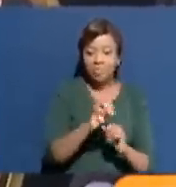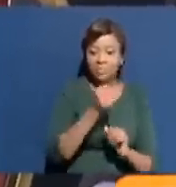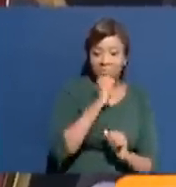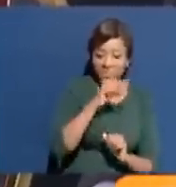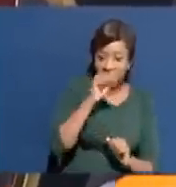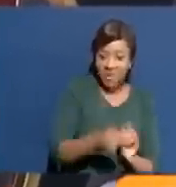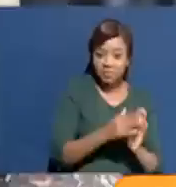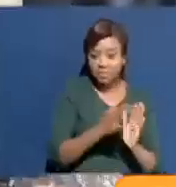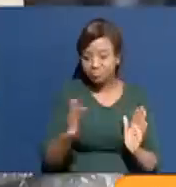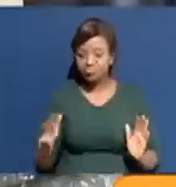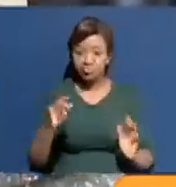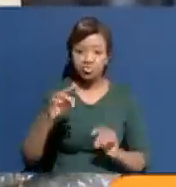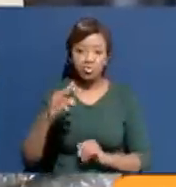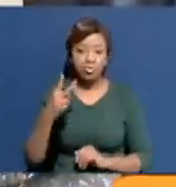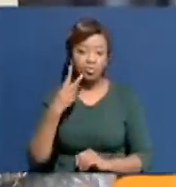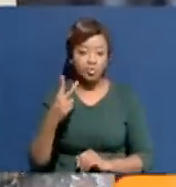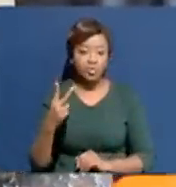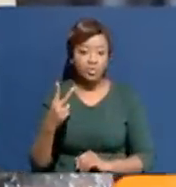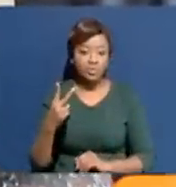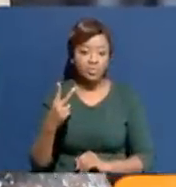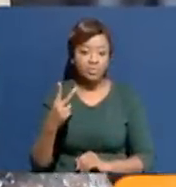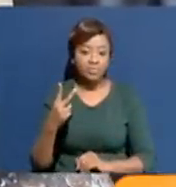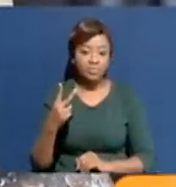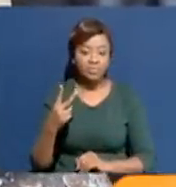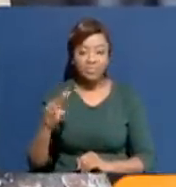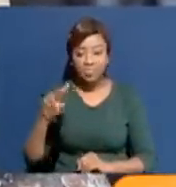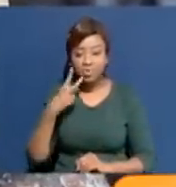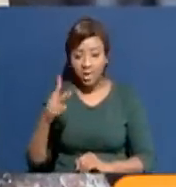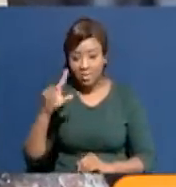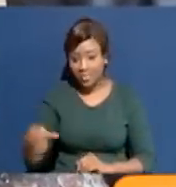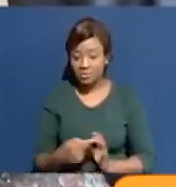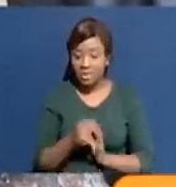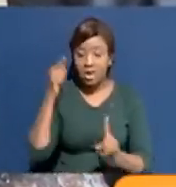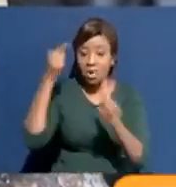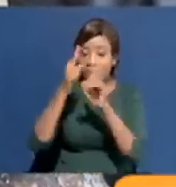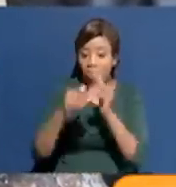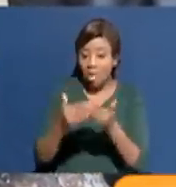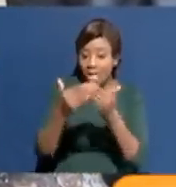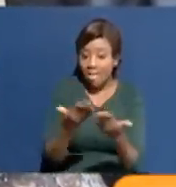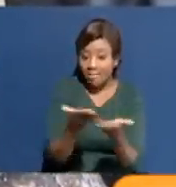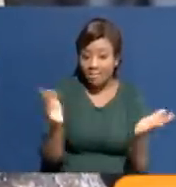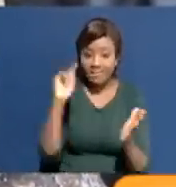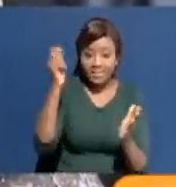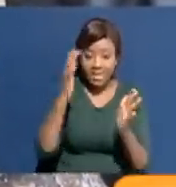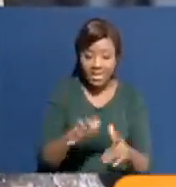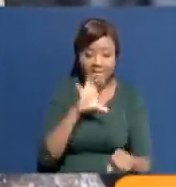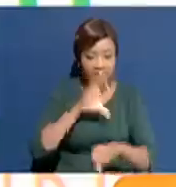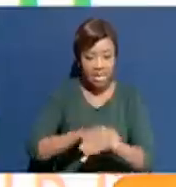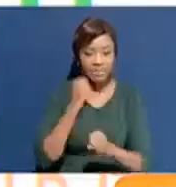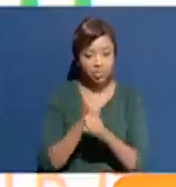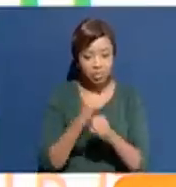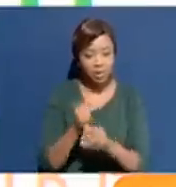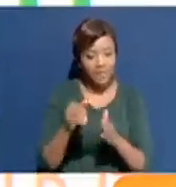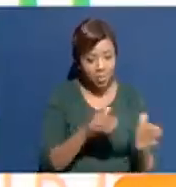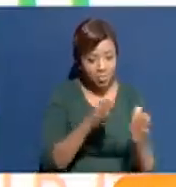hadi 1200 ili kuwezesha Wakenya wengi kufaidi na pia kuongeza nafasi za ajira. Na